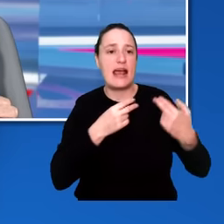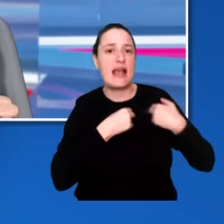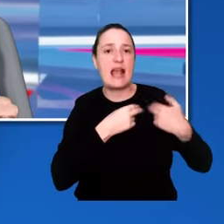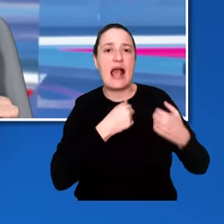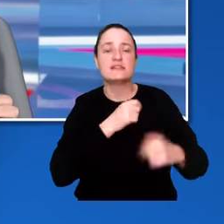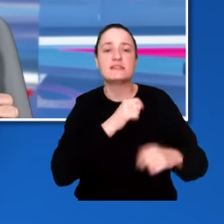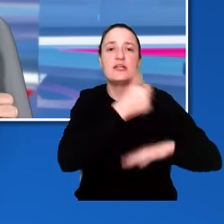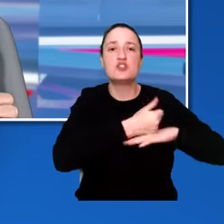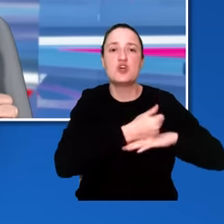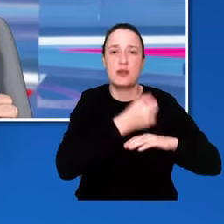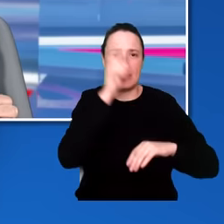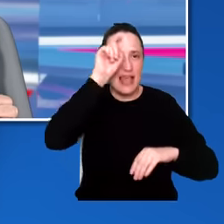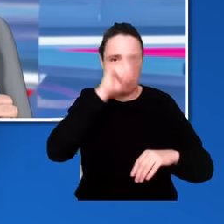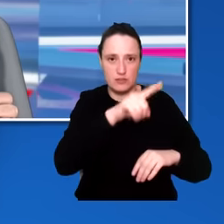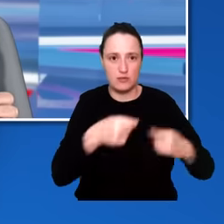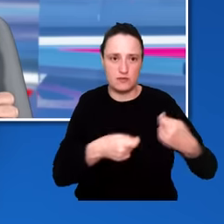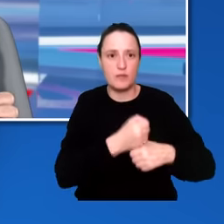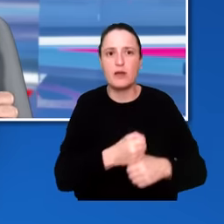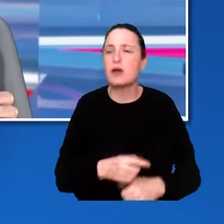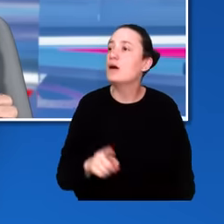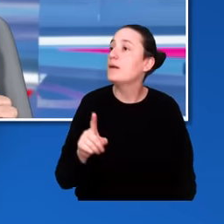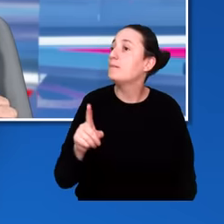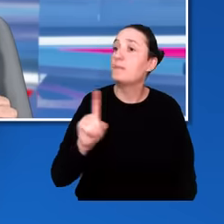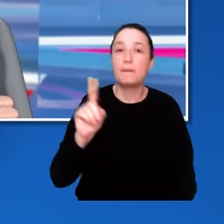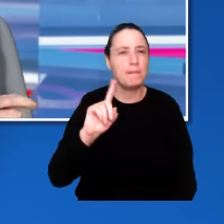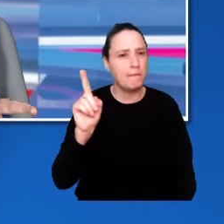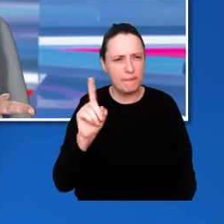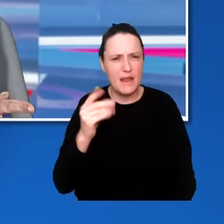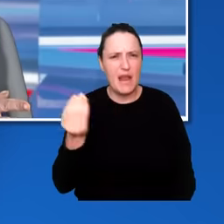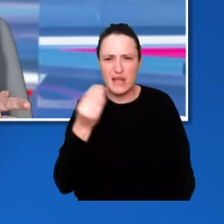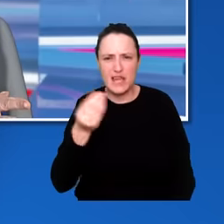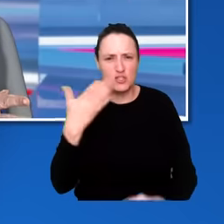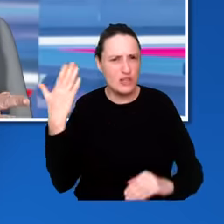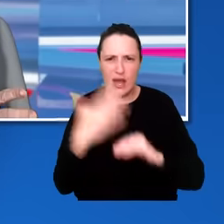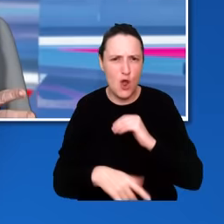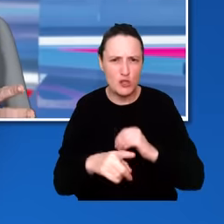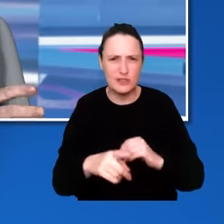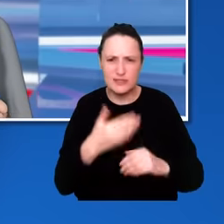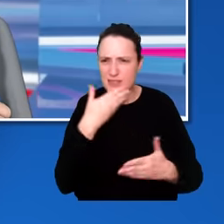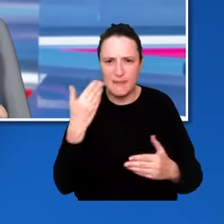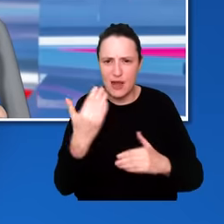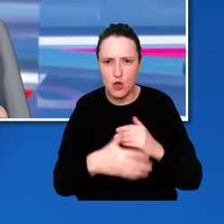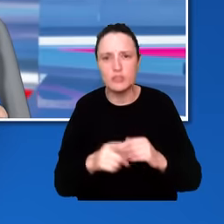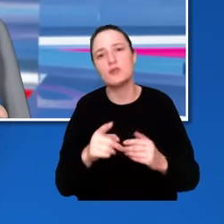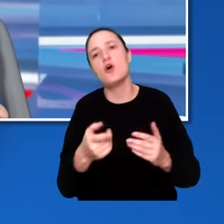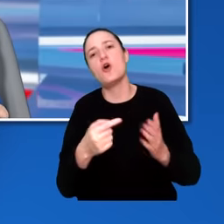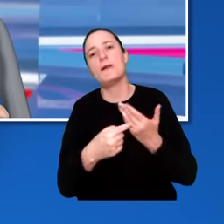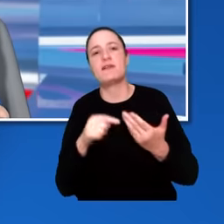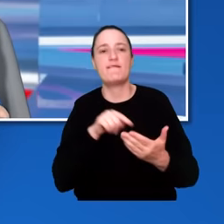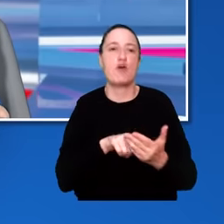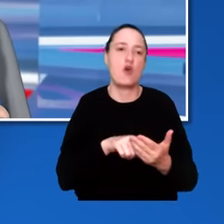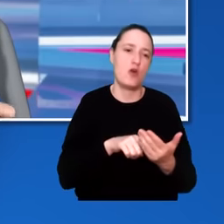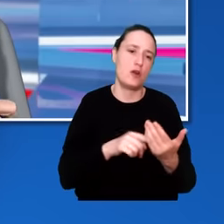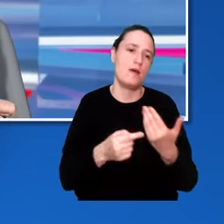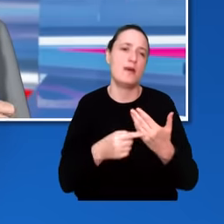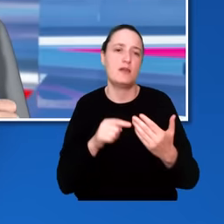Wcześnie. Słucham? Ja mówię, że na trumnę to trochę za wcześnie. No ale rozumiem, panie pośle, że to jest jednak przenośnia, że pan poseł Jakubiak nie chce